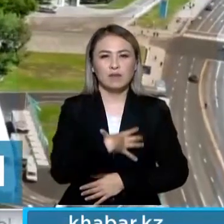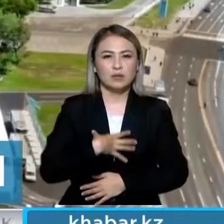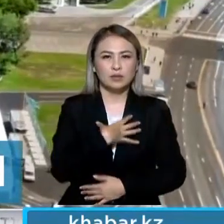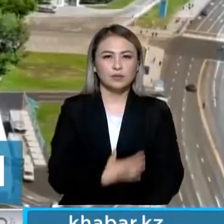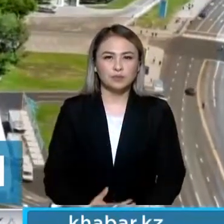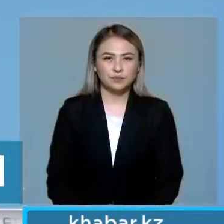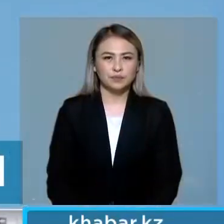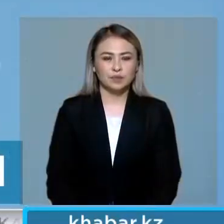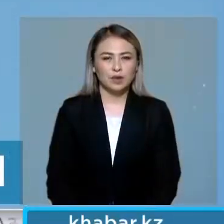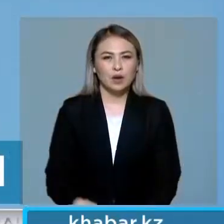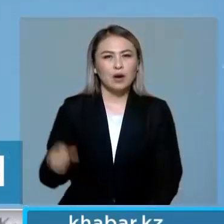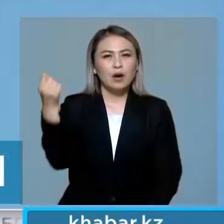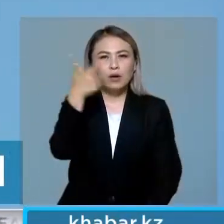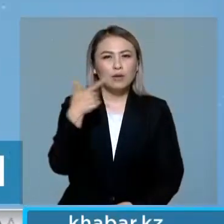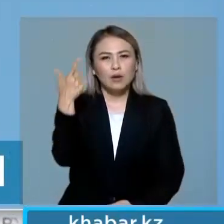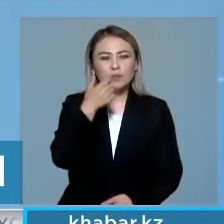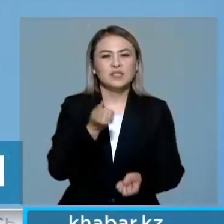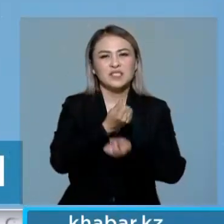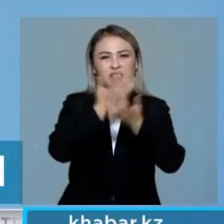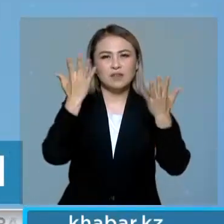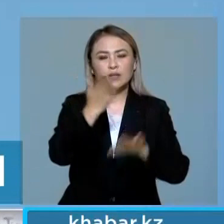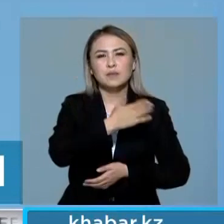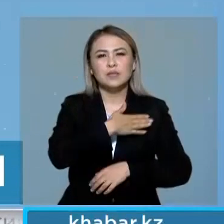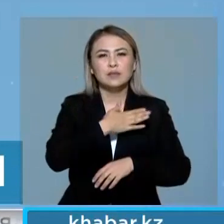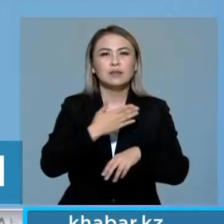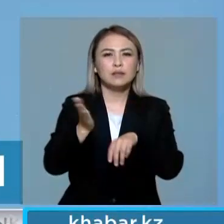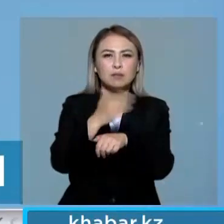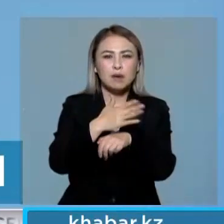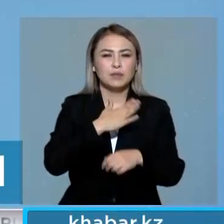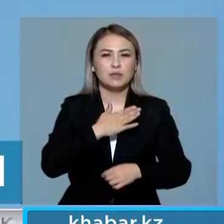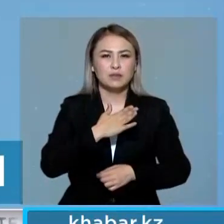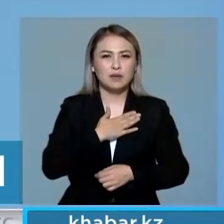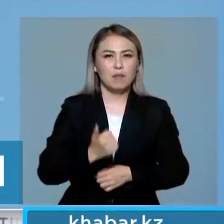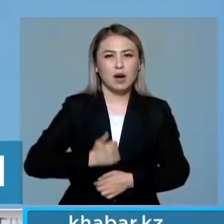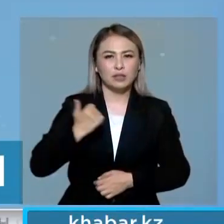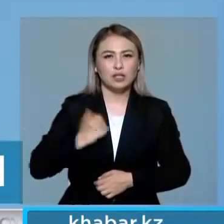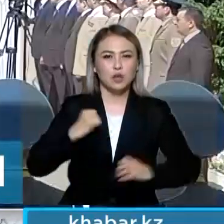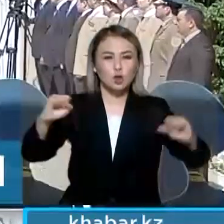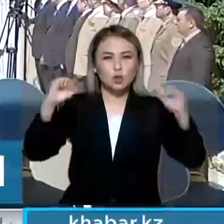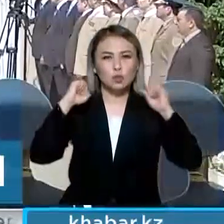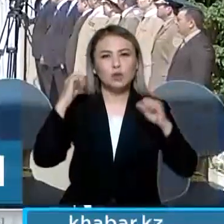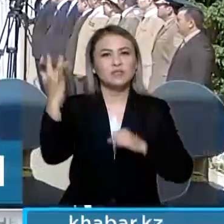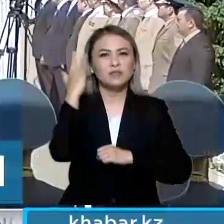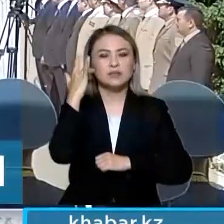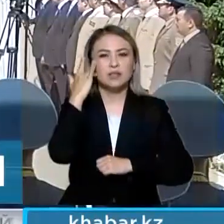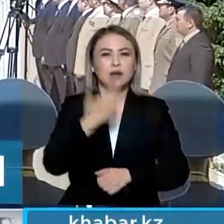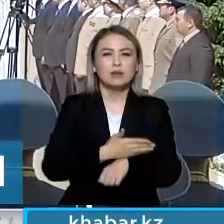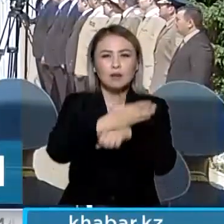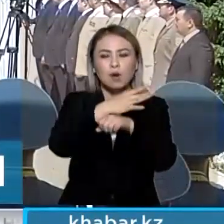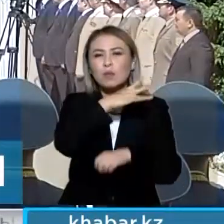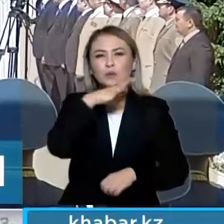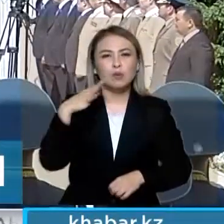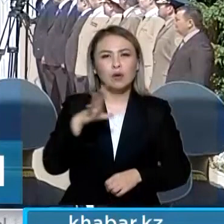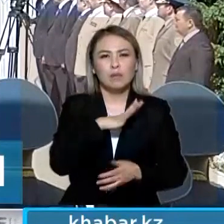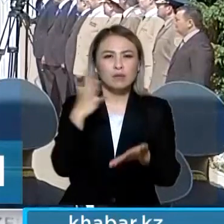Аспан түстес көк байрағымыз біздің мақтанышымыз. Спортшыларымыз туымызды талай рет